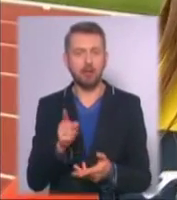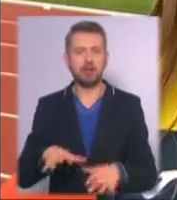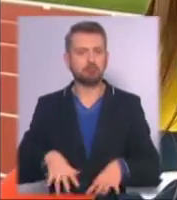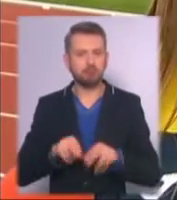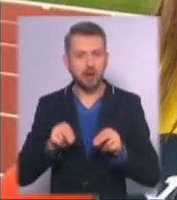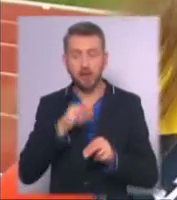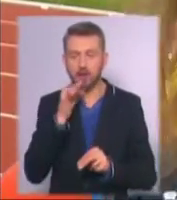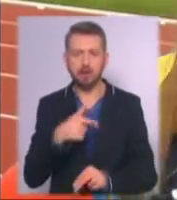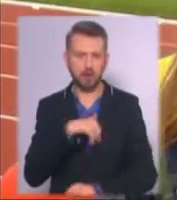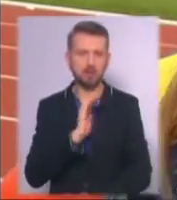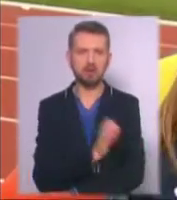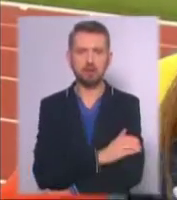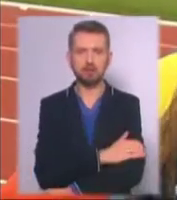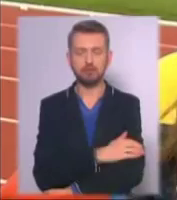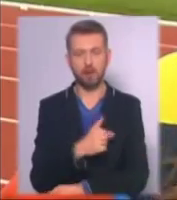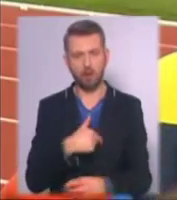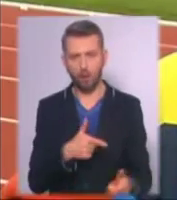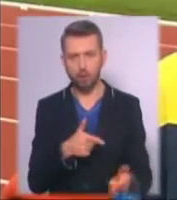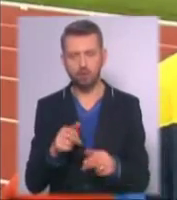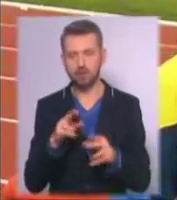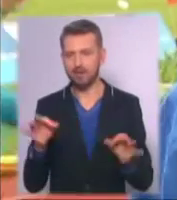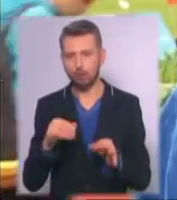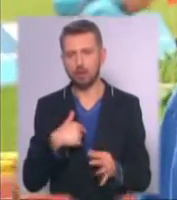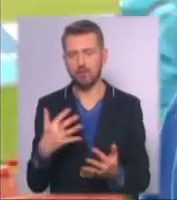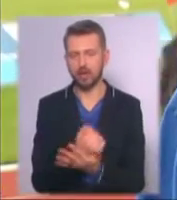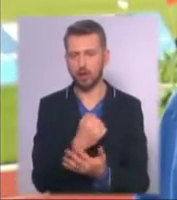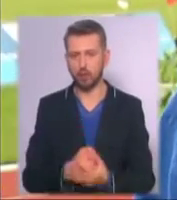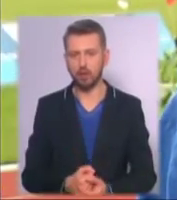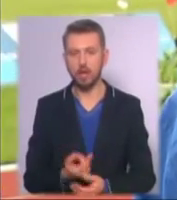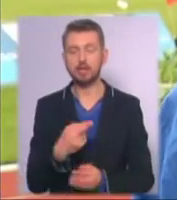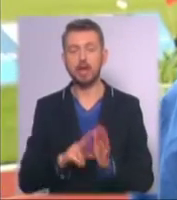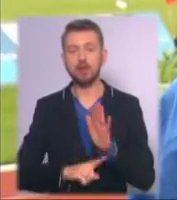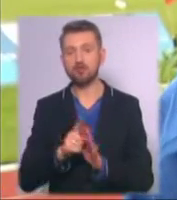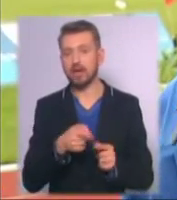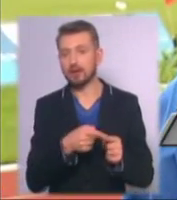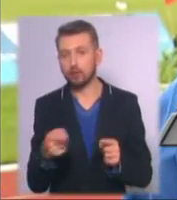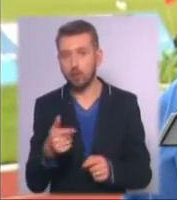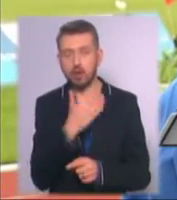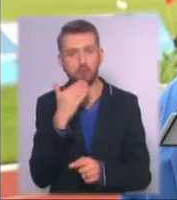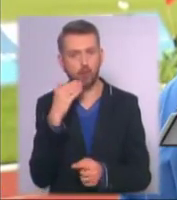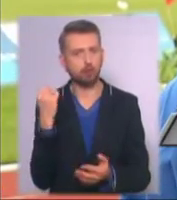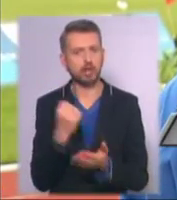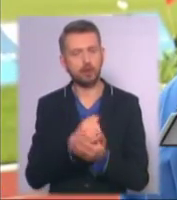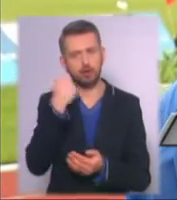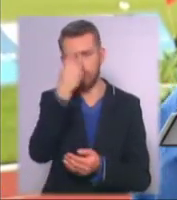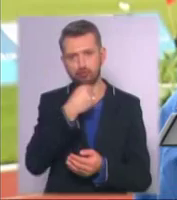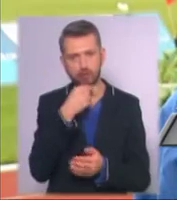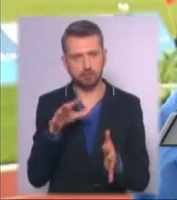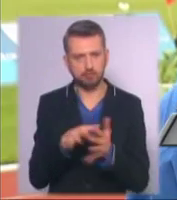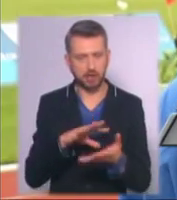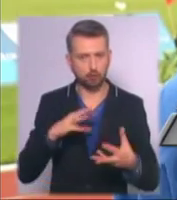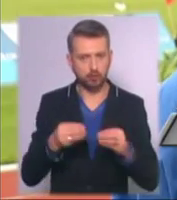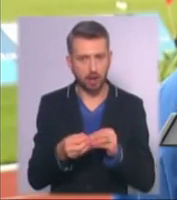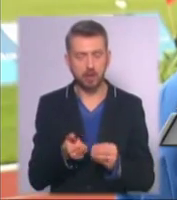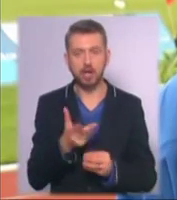сказав, що я сильна, я готова як ніколи і я виграю. Для початку сезону, в общем-то, многі встановили лічні результати. Ряд